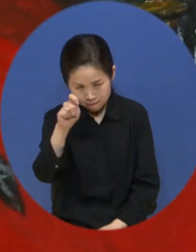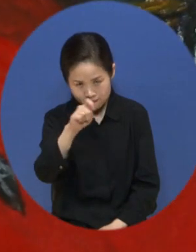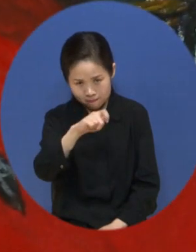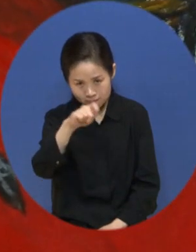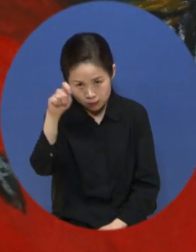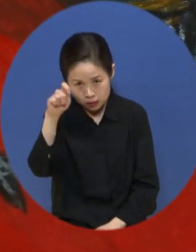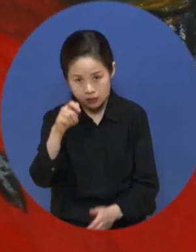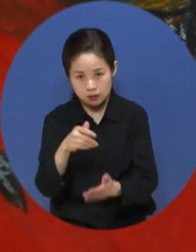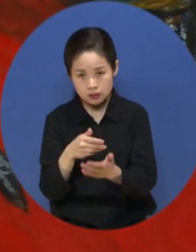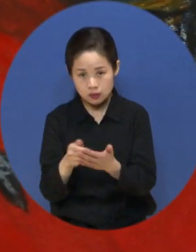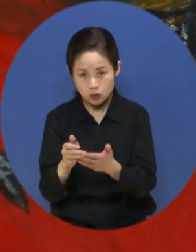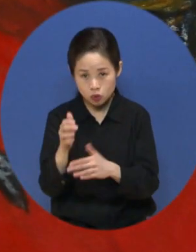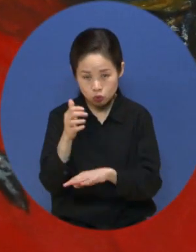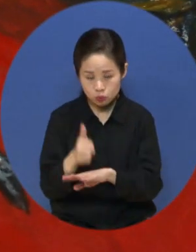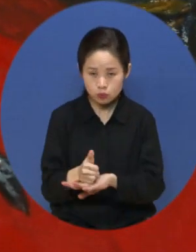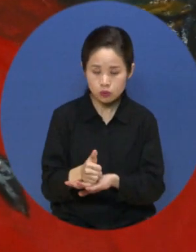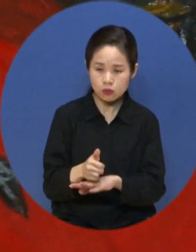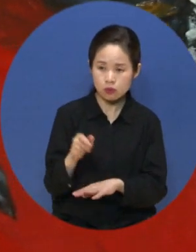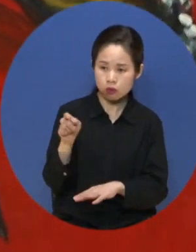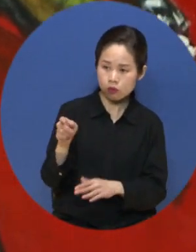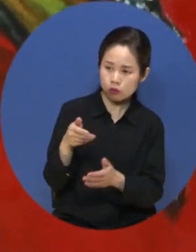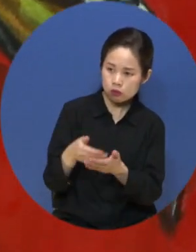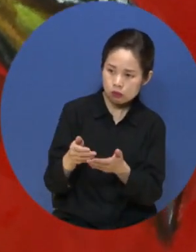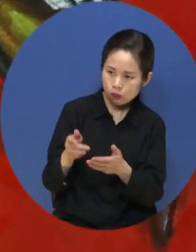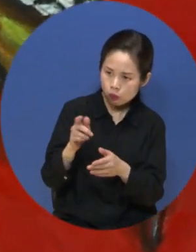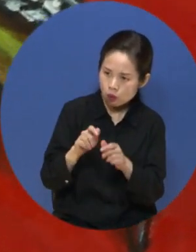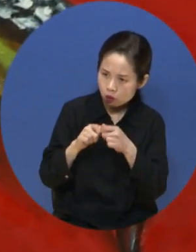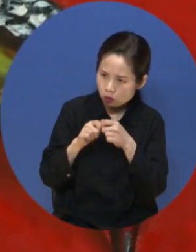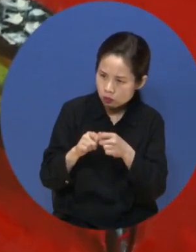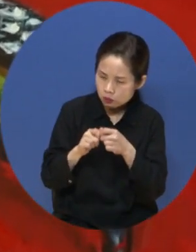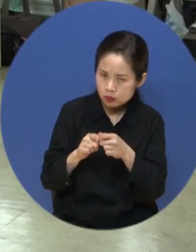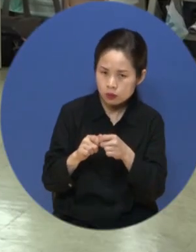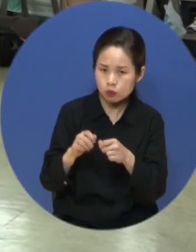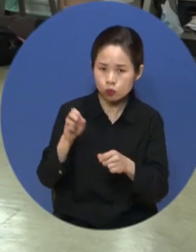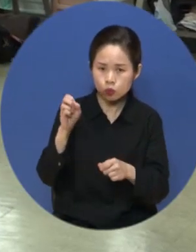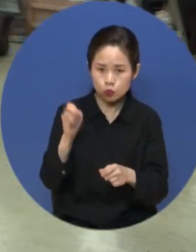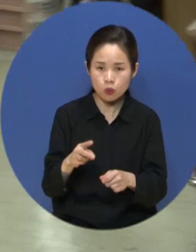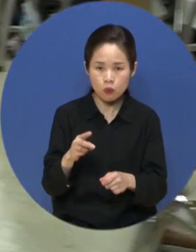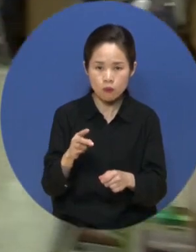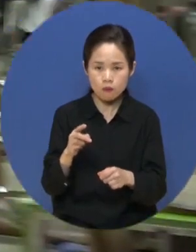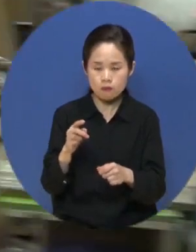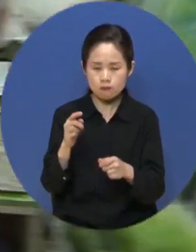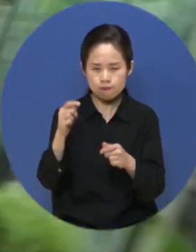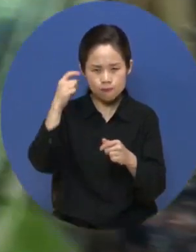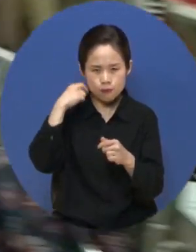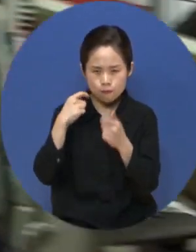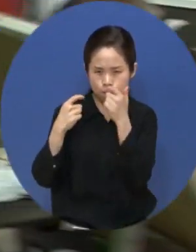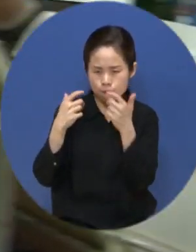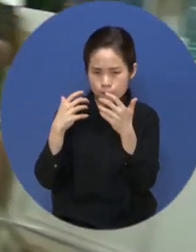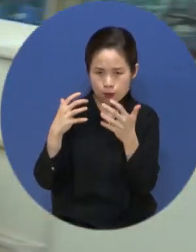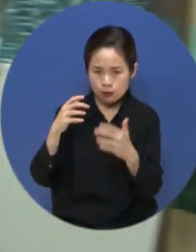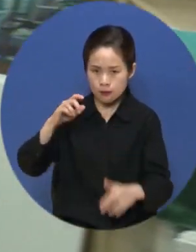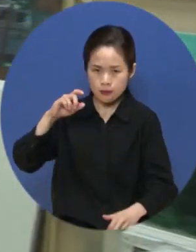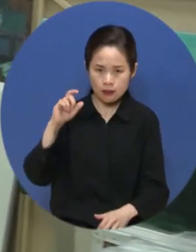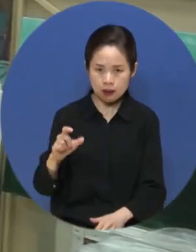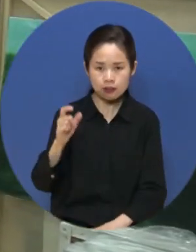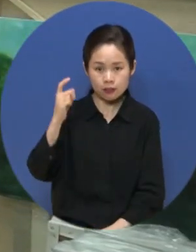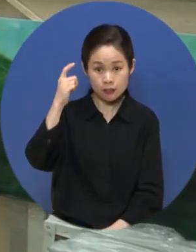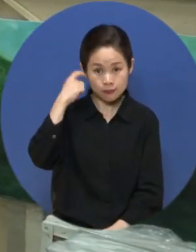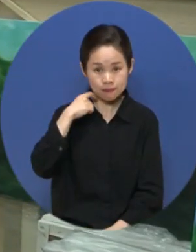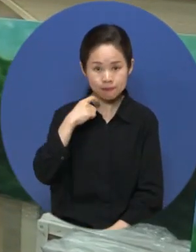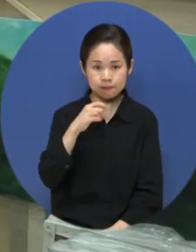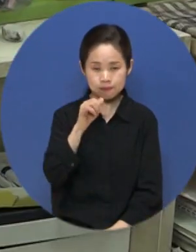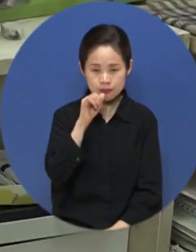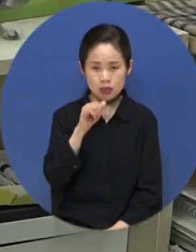그래서인지 재호 씨의 그림은 누구보다 섬세하고 강렬한 느낌을 줍니다. 이곳 화사랑 동호회에는 재호 씨